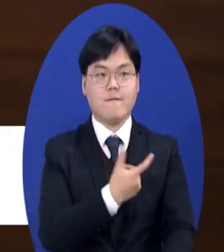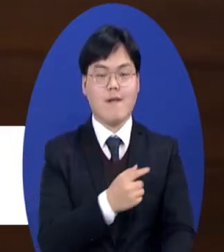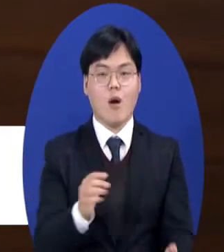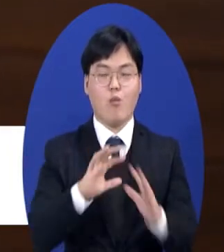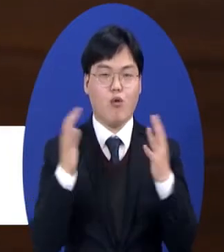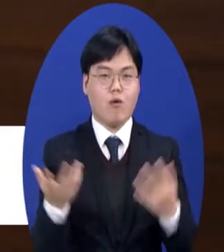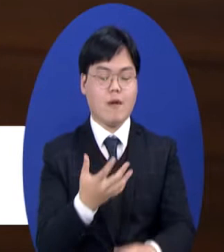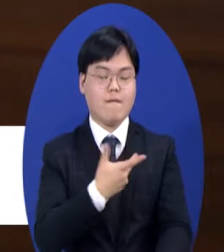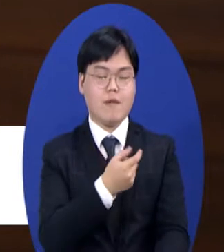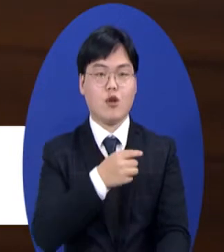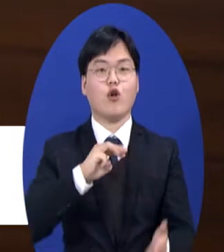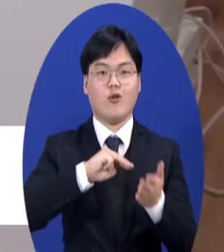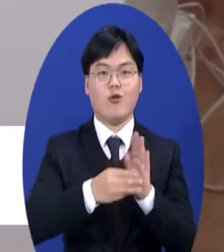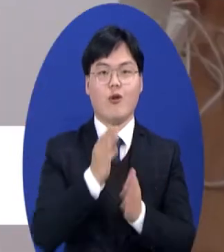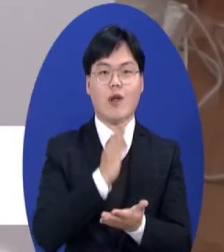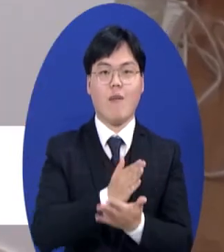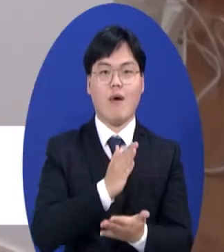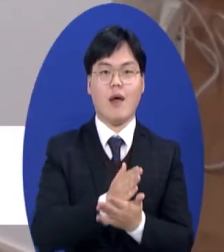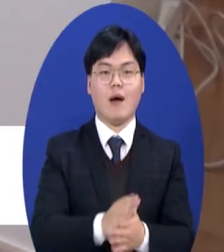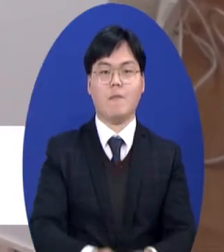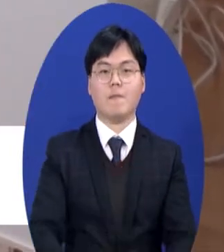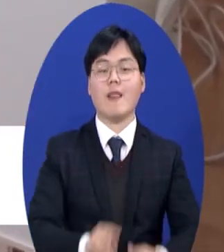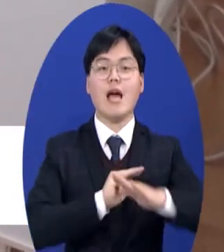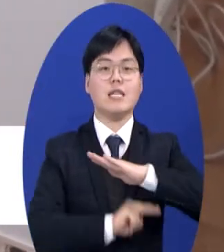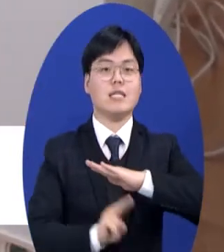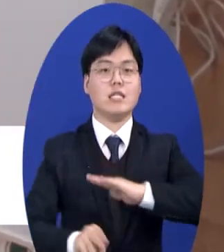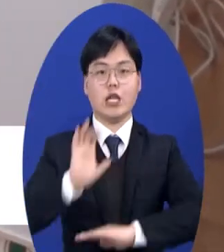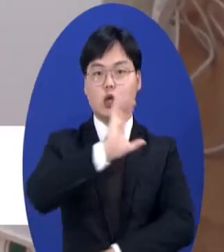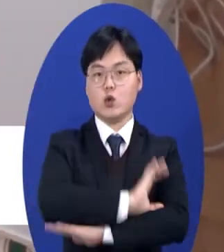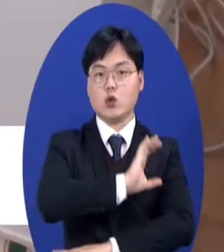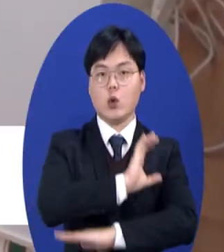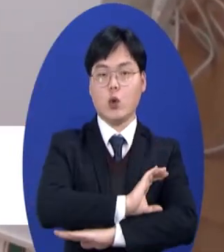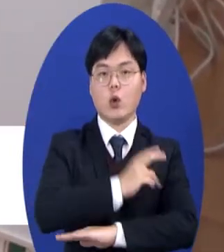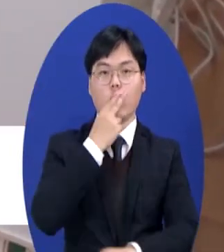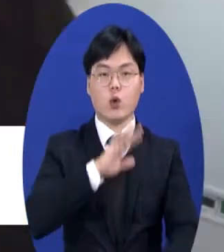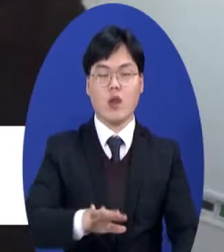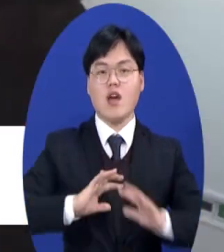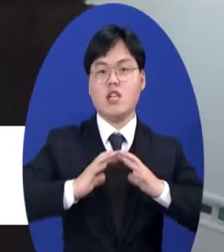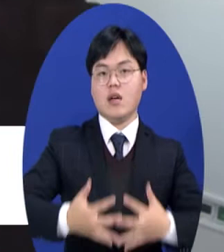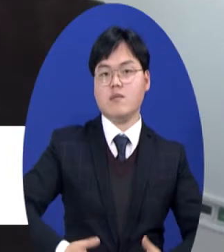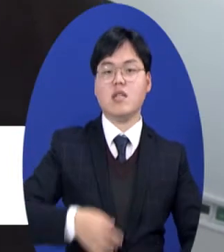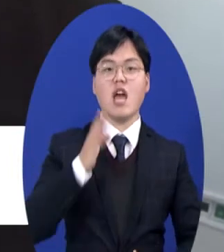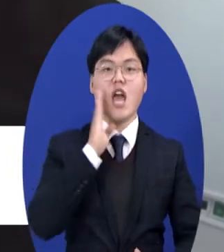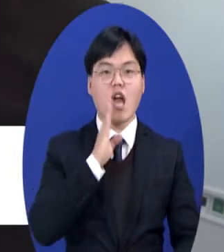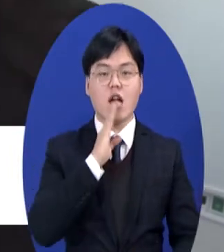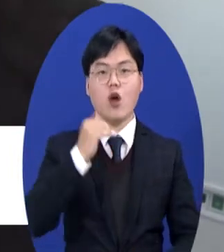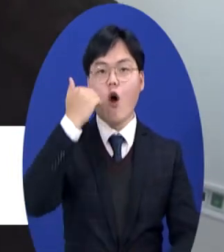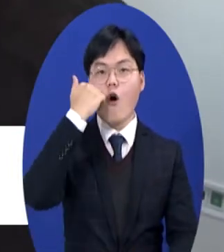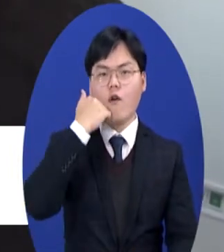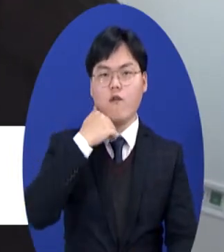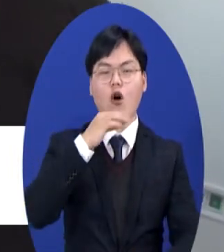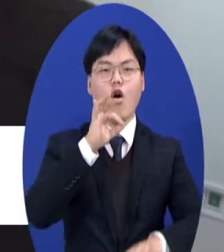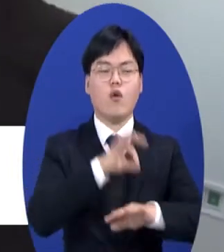гэсэн ийм төлөвлөгөөтэй байна. Цэцэрлэг сургуулийн насны хүүхдүүдээс гадна жирэмсэн эмэгтэйчүүд, анхмад дастан, архаг суур